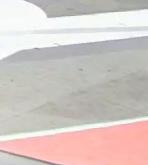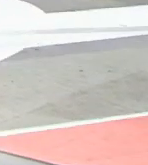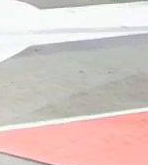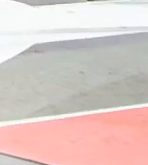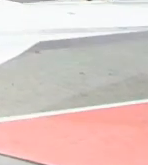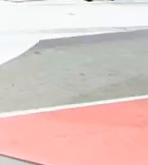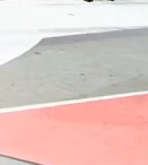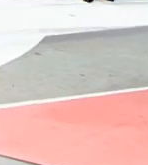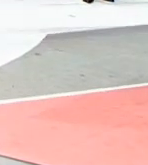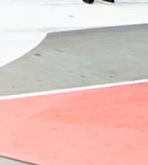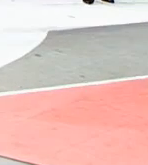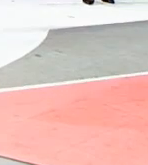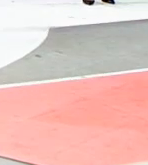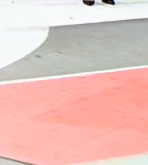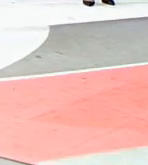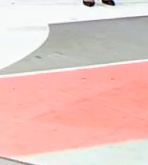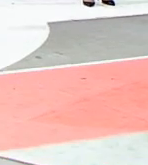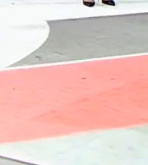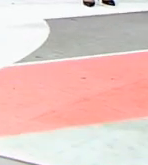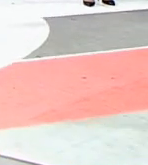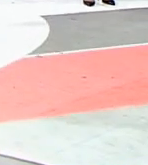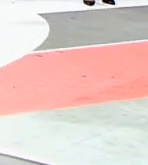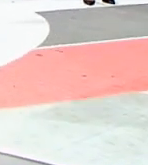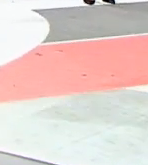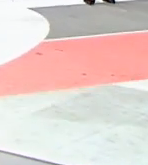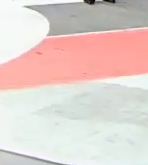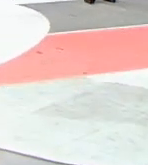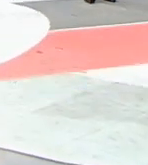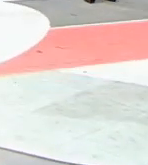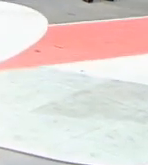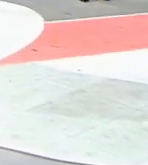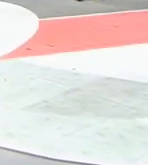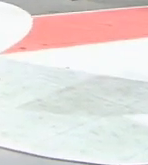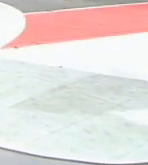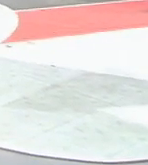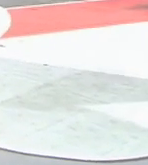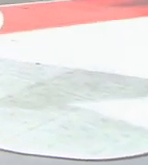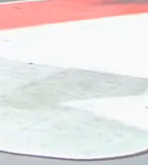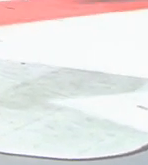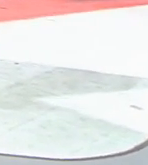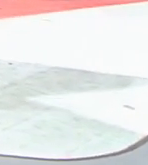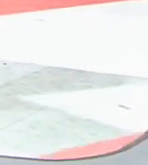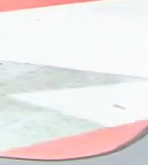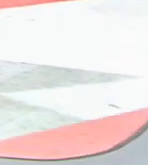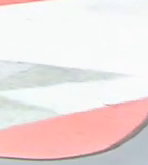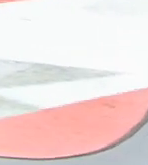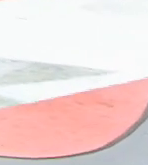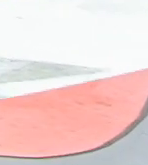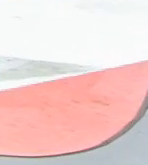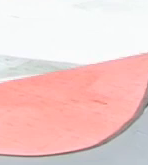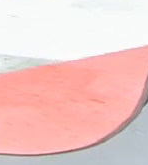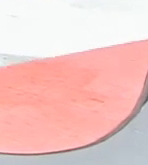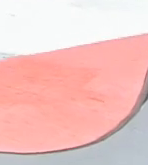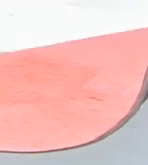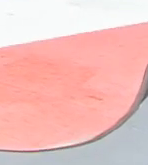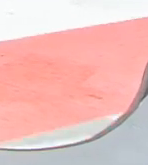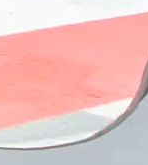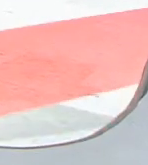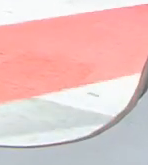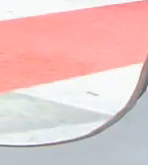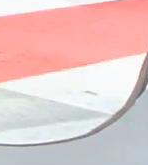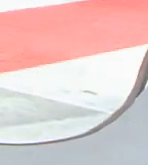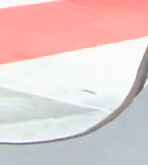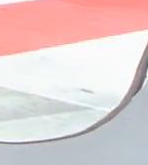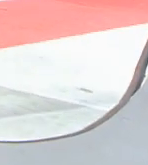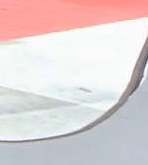1,257,774 na po ang lahat ng COVID survivor sa bansa. At kabilang dyan ang senior citizen na si Jaime Andrada. Sabay pa siya